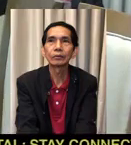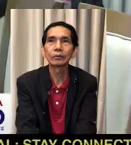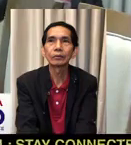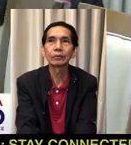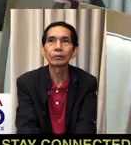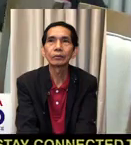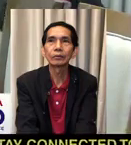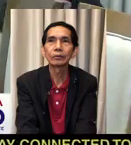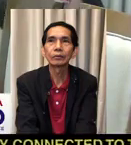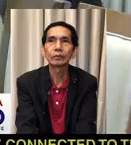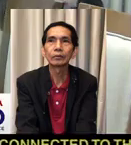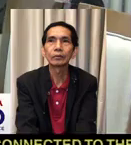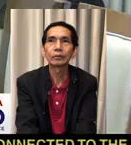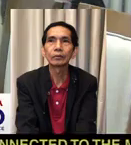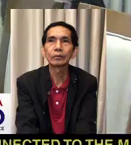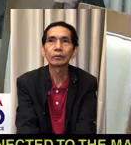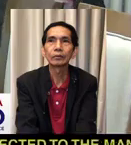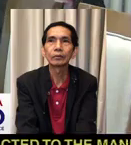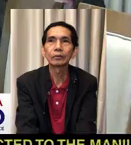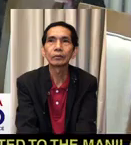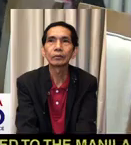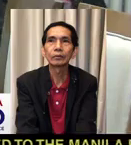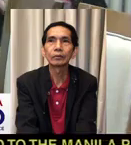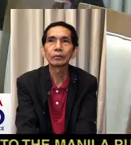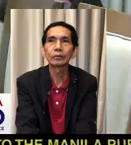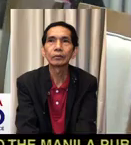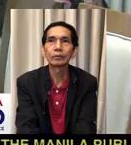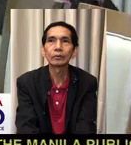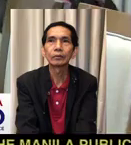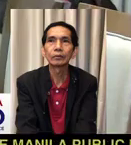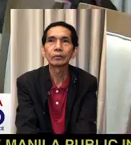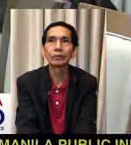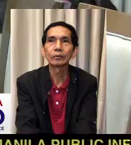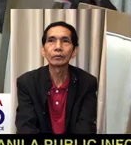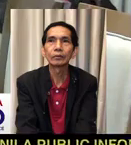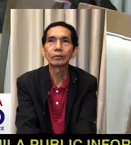technical difficulties. Okay. So, anyway,